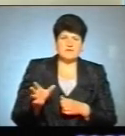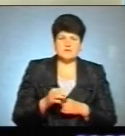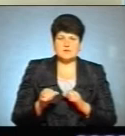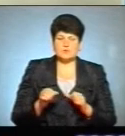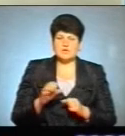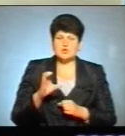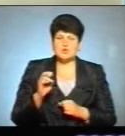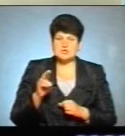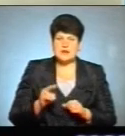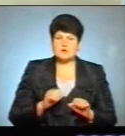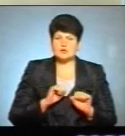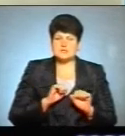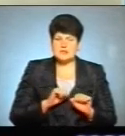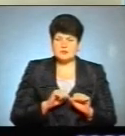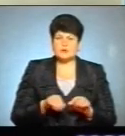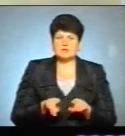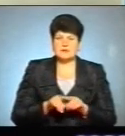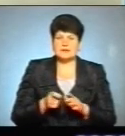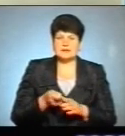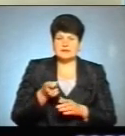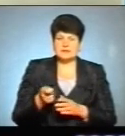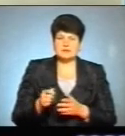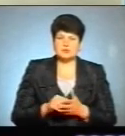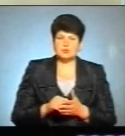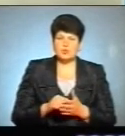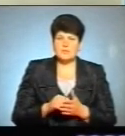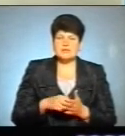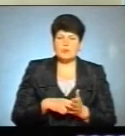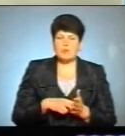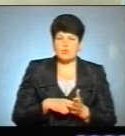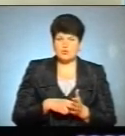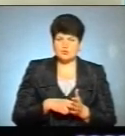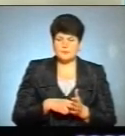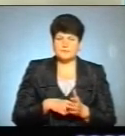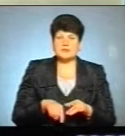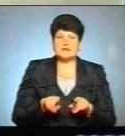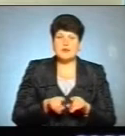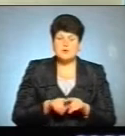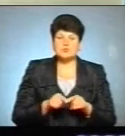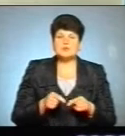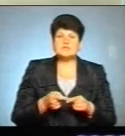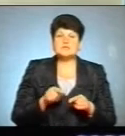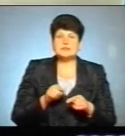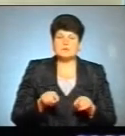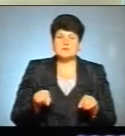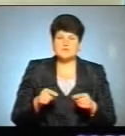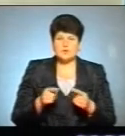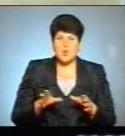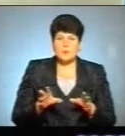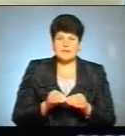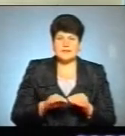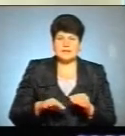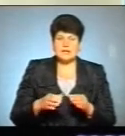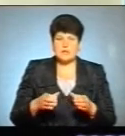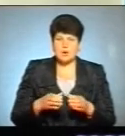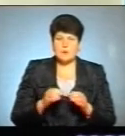захисту, так і надіслати ці документи поштою. Також там, де створена об'єднана територіальна громада,